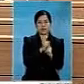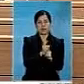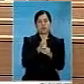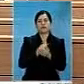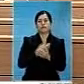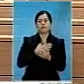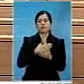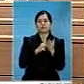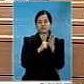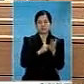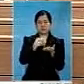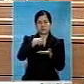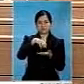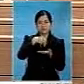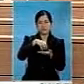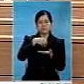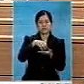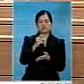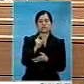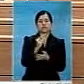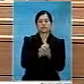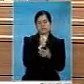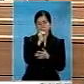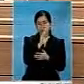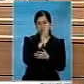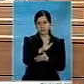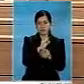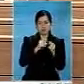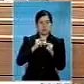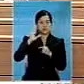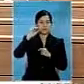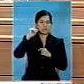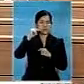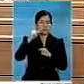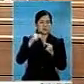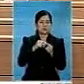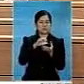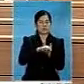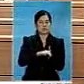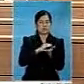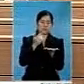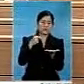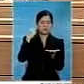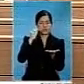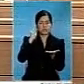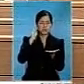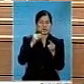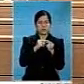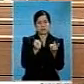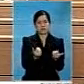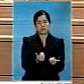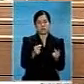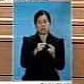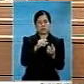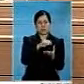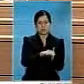างหลายท่านพูดไปแล้วนะครับไอ้ที่บอกว่าห้ามบุพการีสามีภรรยาพ่อแม่ลูกอะไรก็แต่สมัครเป็นสส